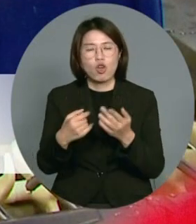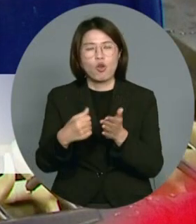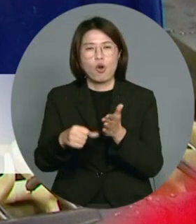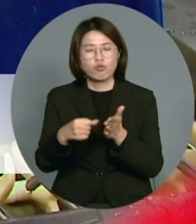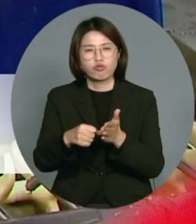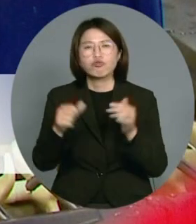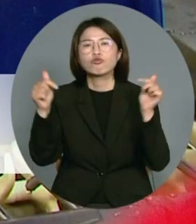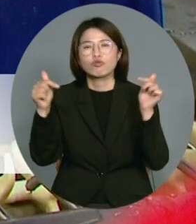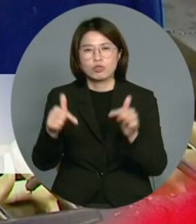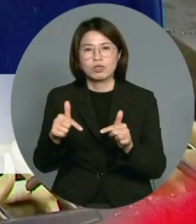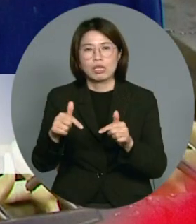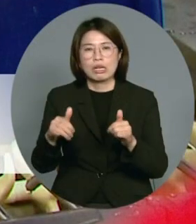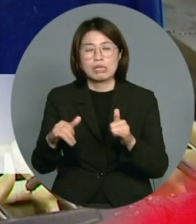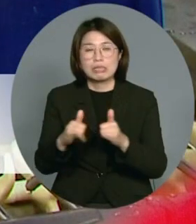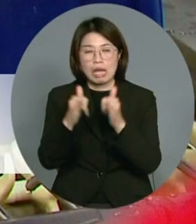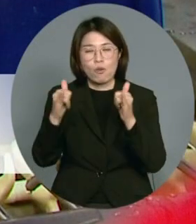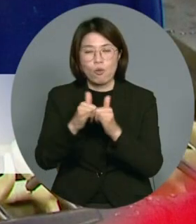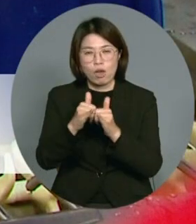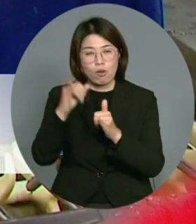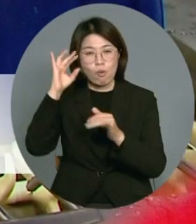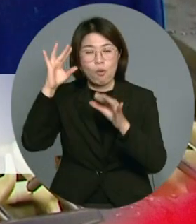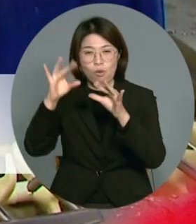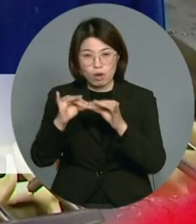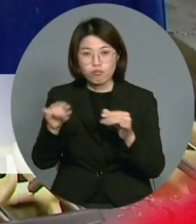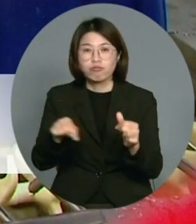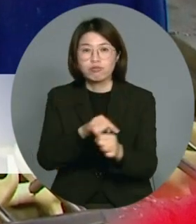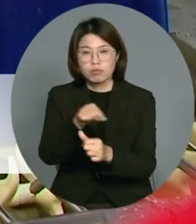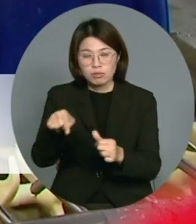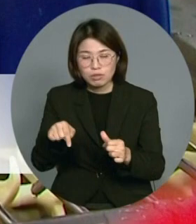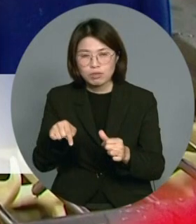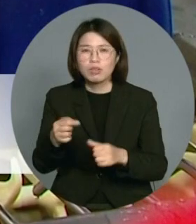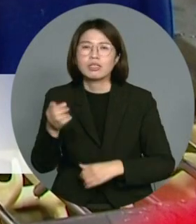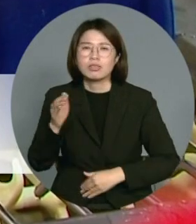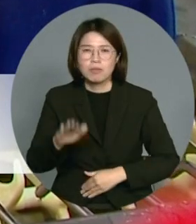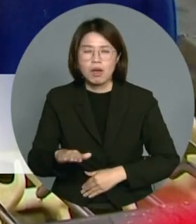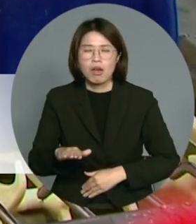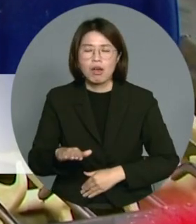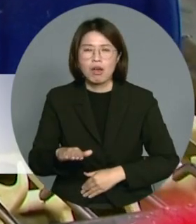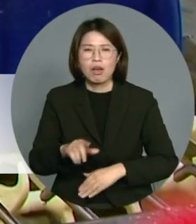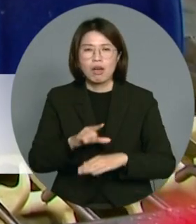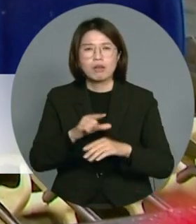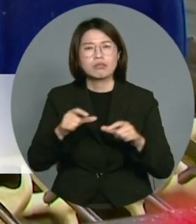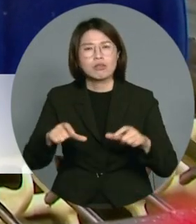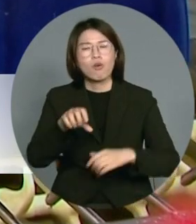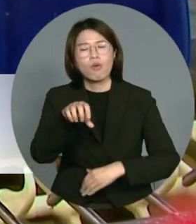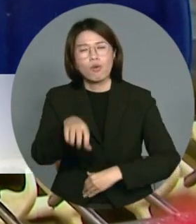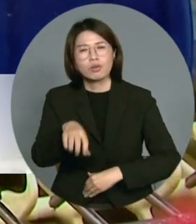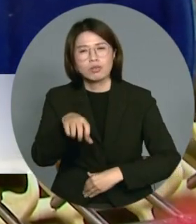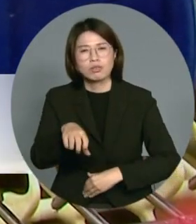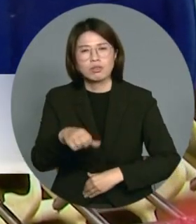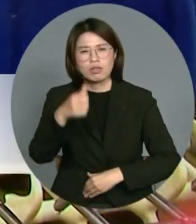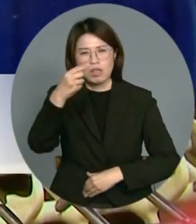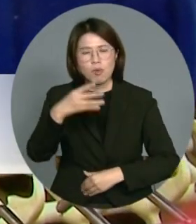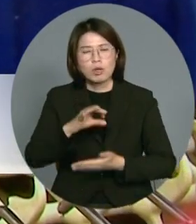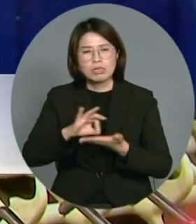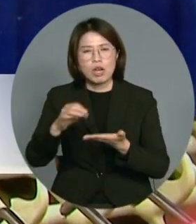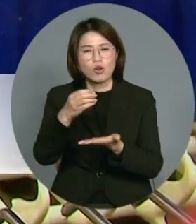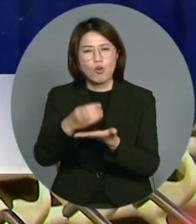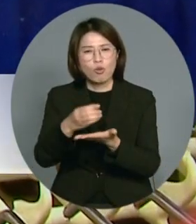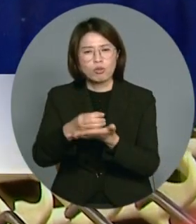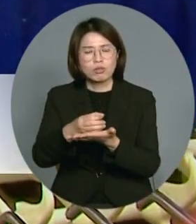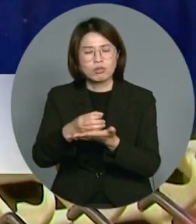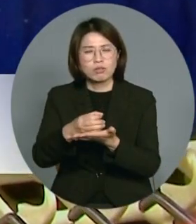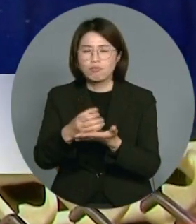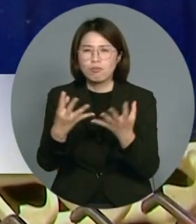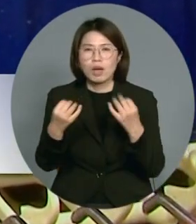일회용품을 줄이자는 사회적 공감대가 확산되고 있습니다. 그런데 정작 지역에서 다회용기를 사용하는 곳은 찾기